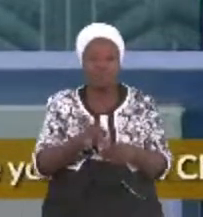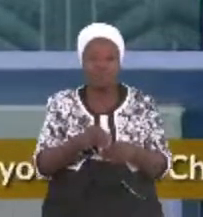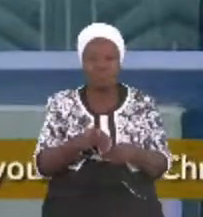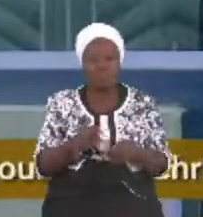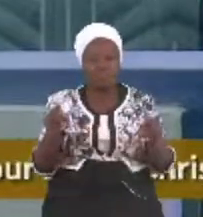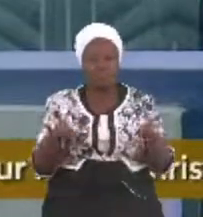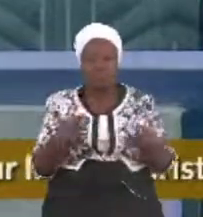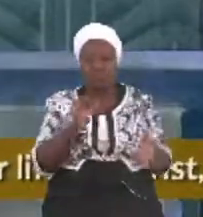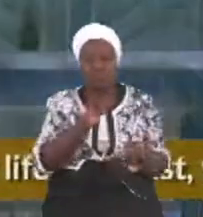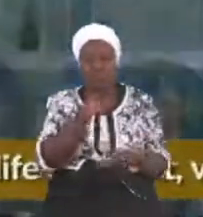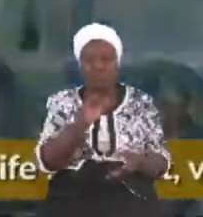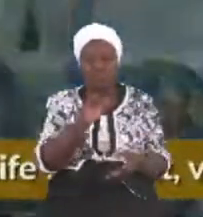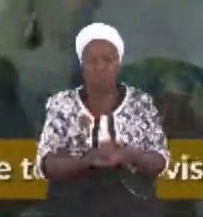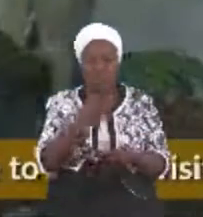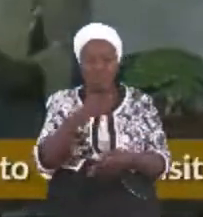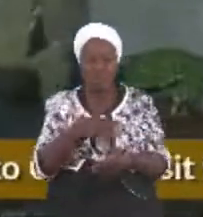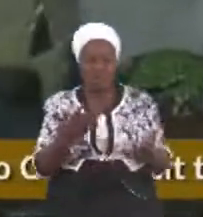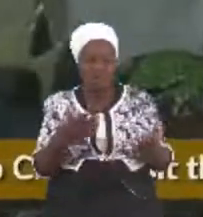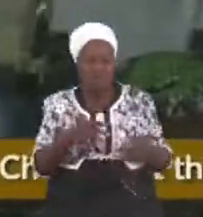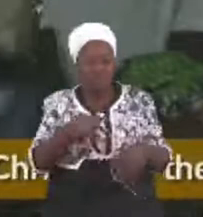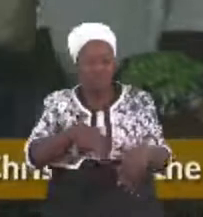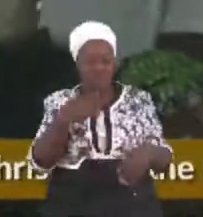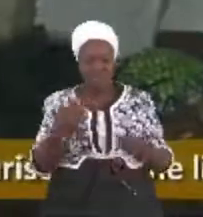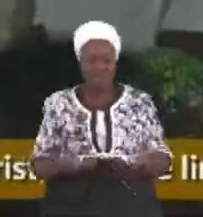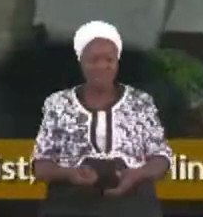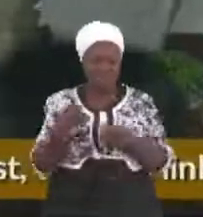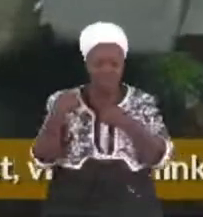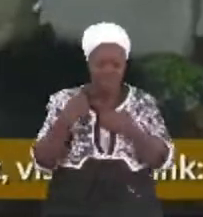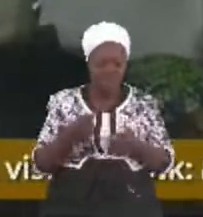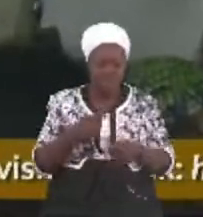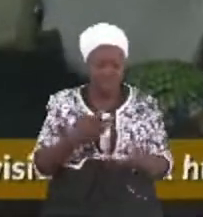miracle. Pour toi a été réservé jusqu'à aujourd'hui.